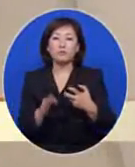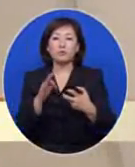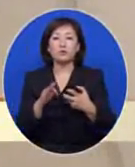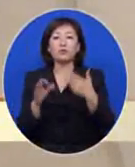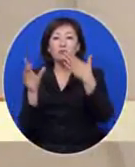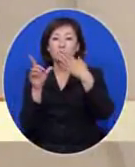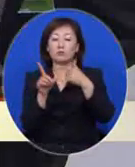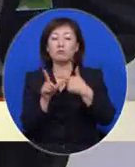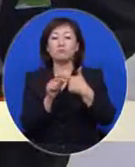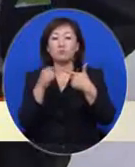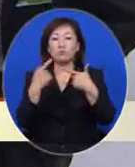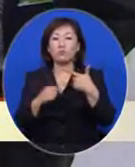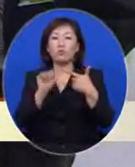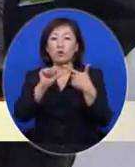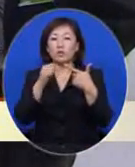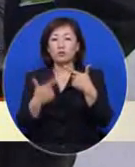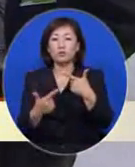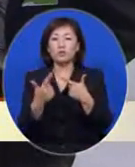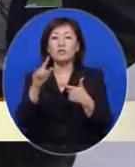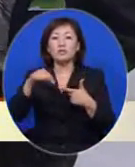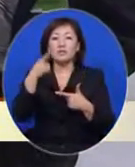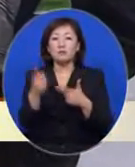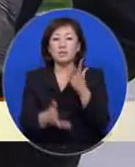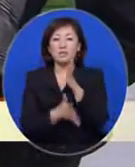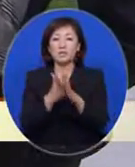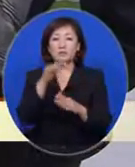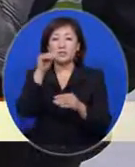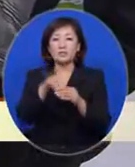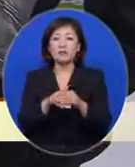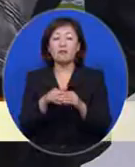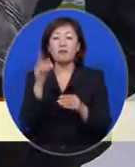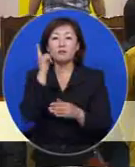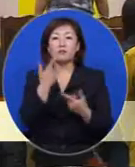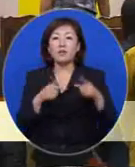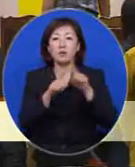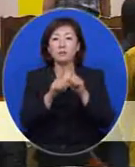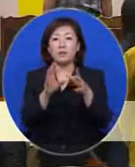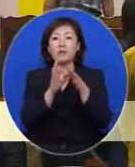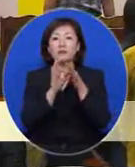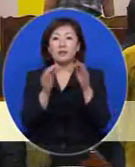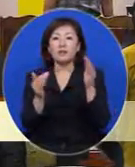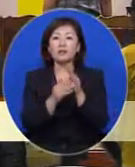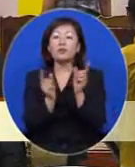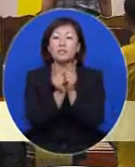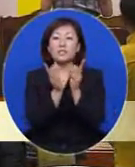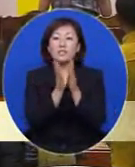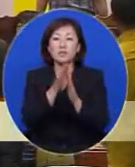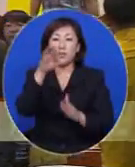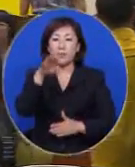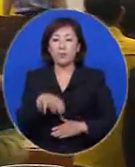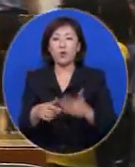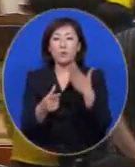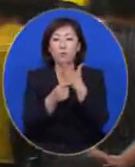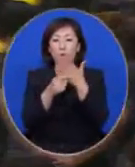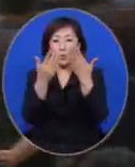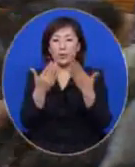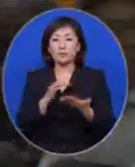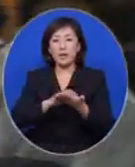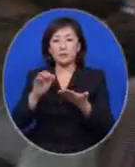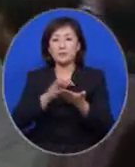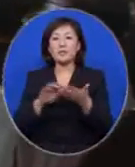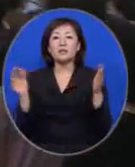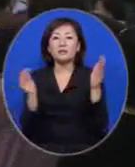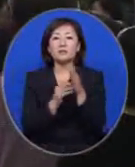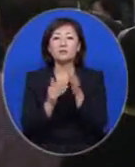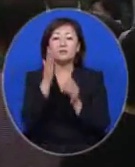달 5일과 6일 당원과 시민 선거인단을 모바일 투표와 8일 현장 투표를 합산합니다.